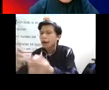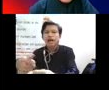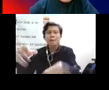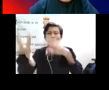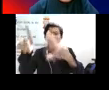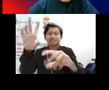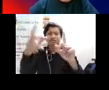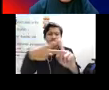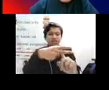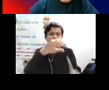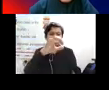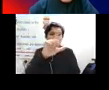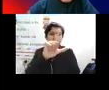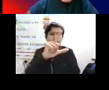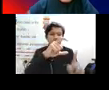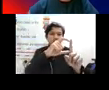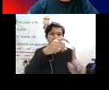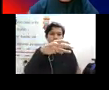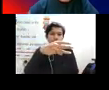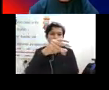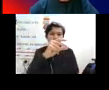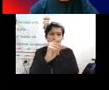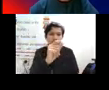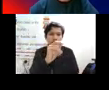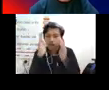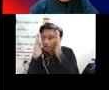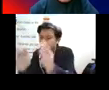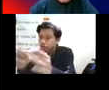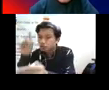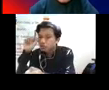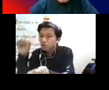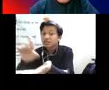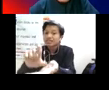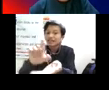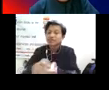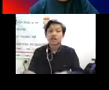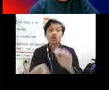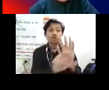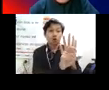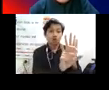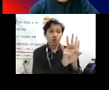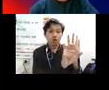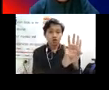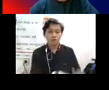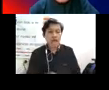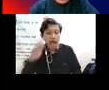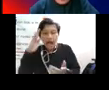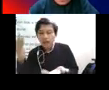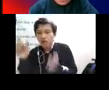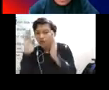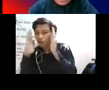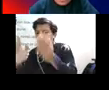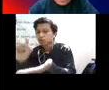contohkan pilih menu add kemudian pilih yang add folder kita cari tempatnya